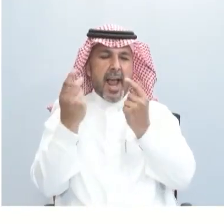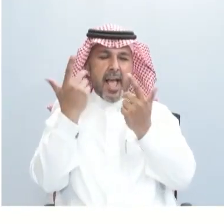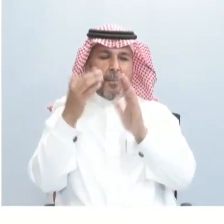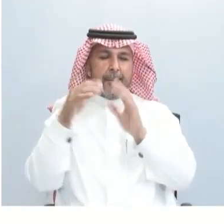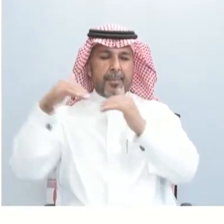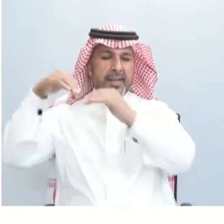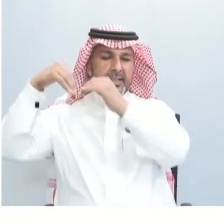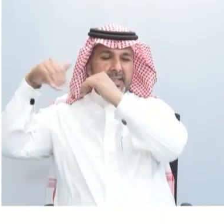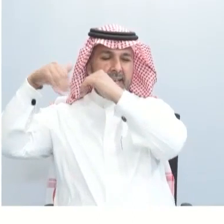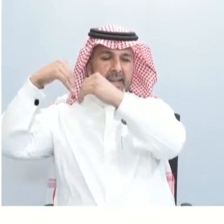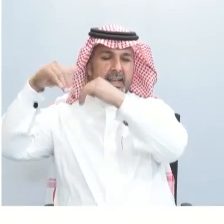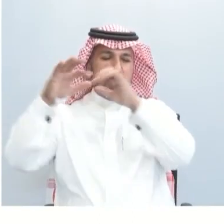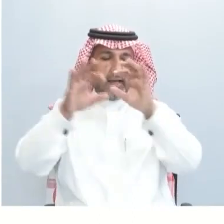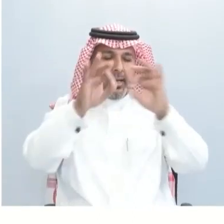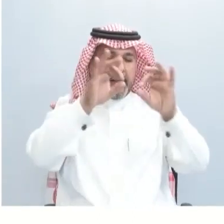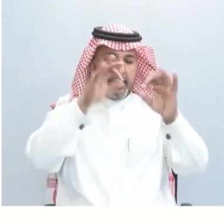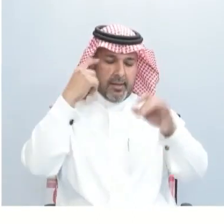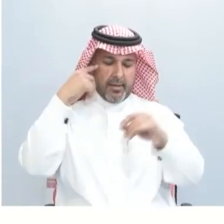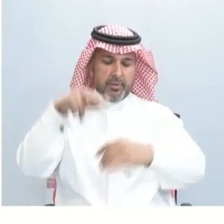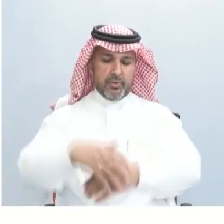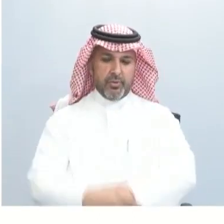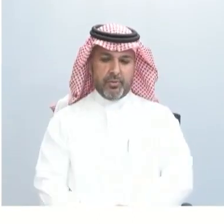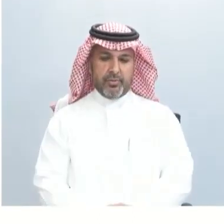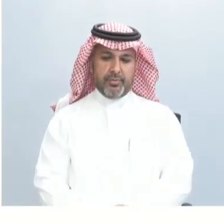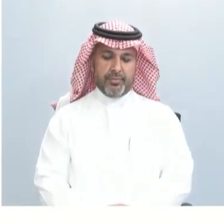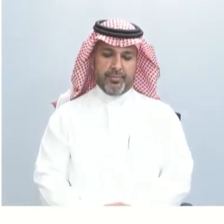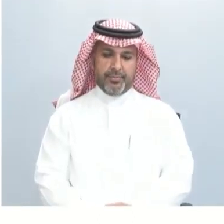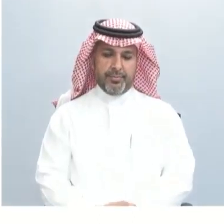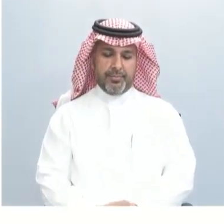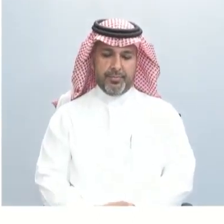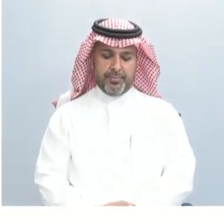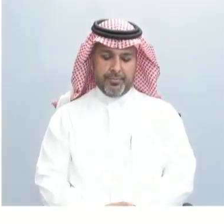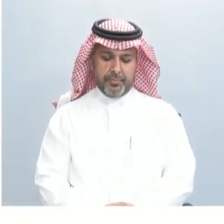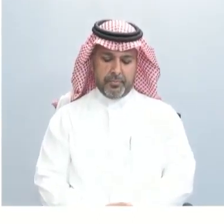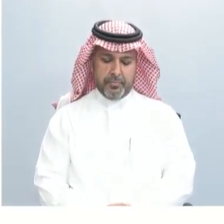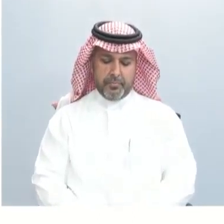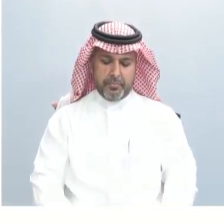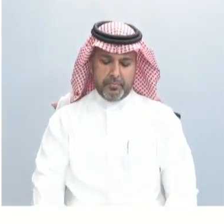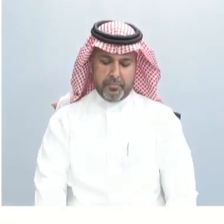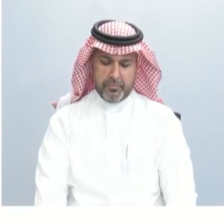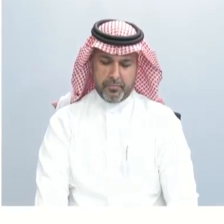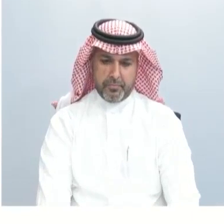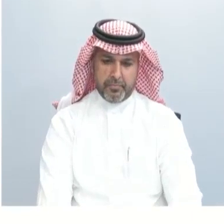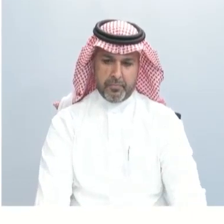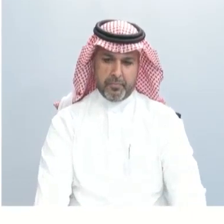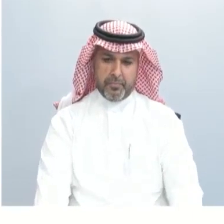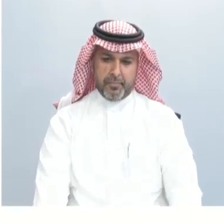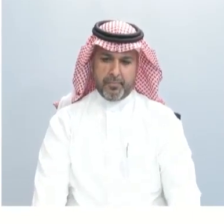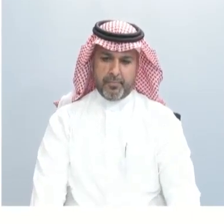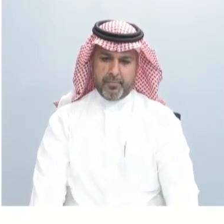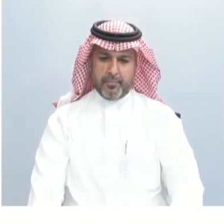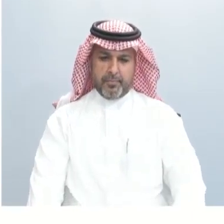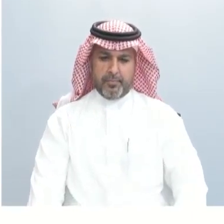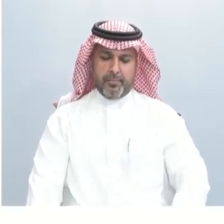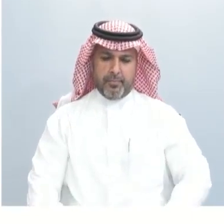باستعمال مثلث باسكال هنا مثلث باسكال راح يفيدنا في ذلك طبعا لو فاز في